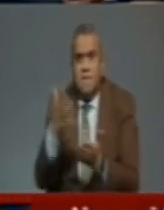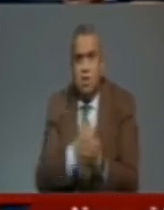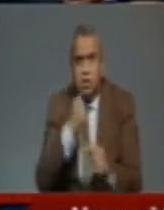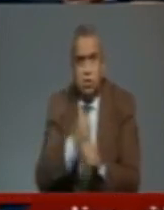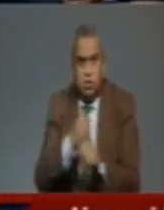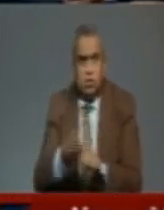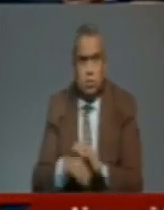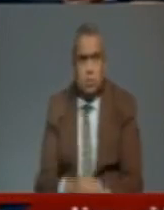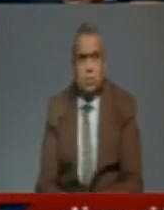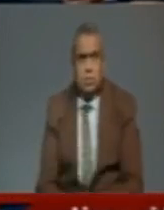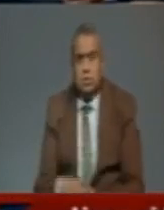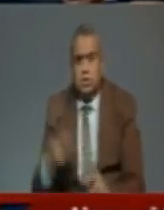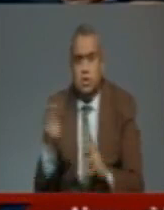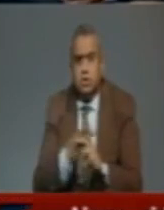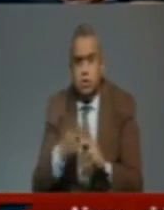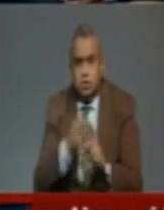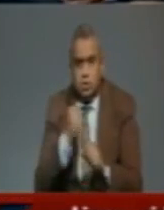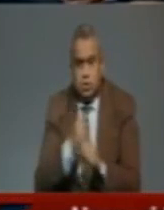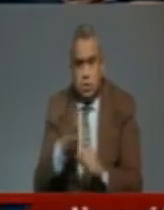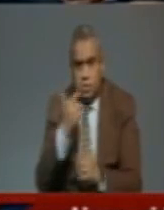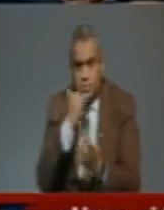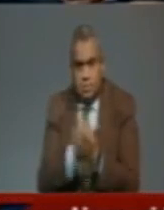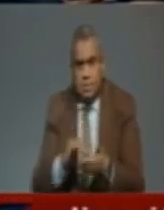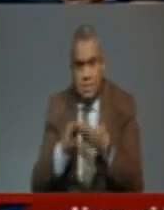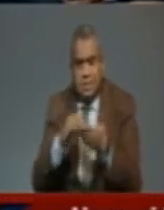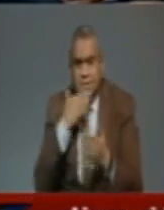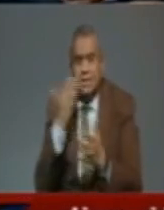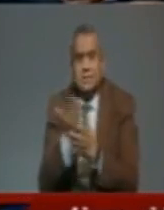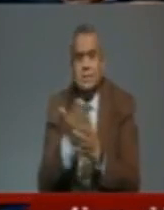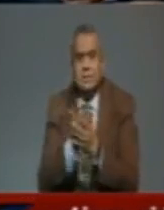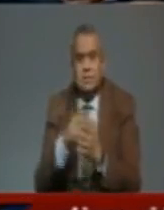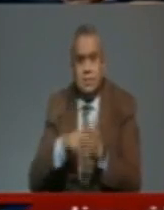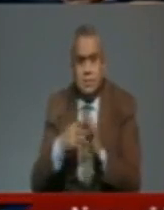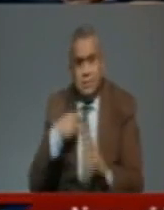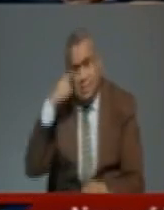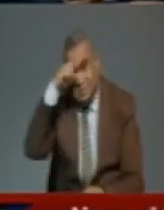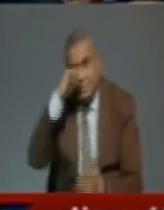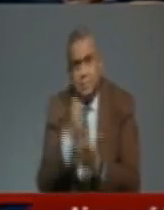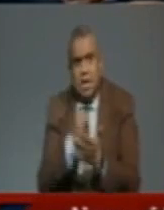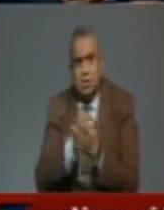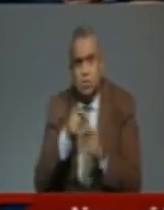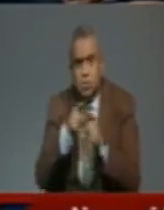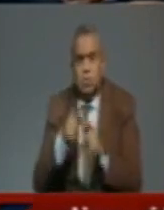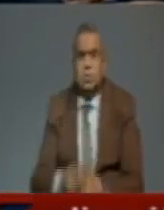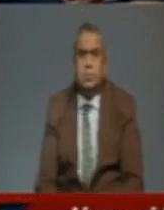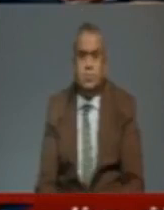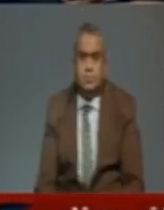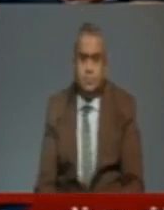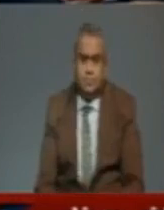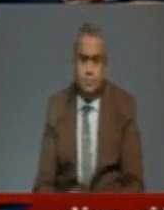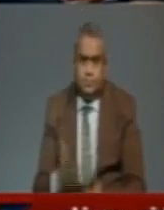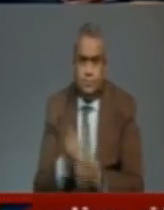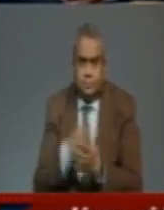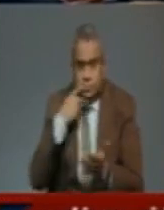وبتيجي ناس، لكن احنا ممكن نكون احنا السبب ايضا في التعثر، يعني احنا مش بنجلد نفسينا ولا حاجه